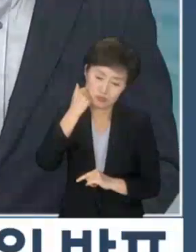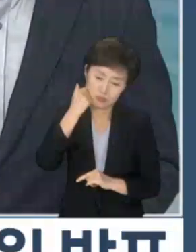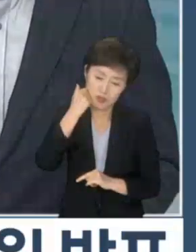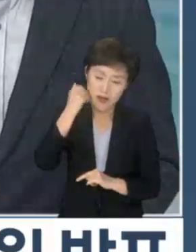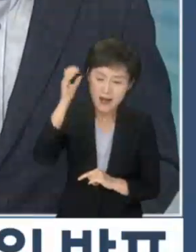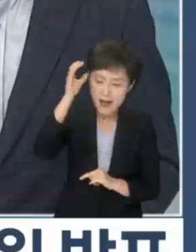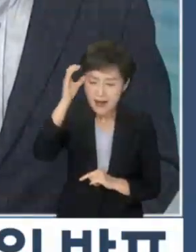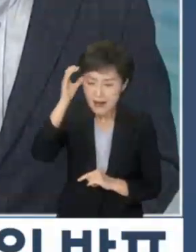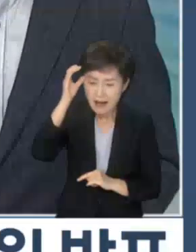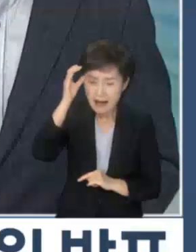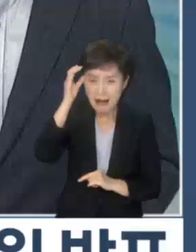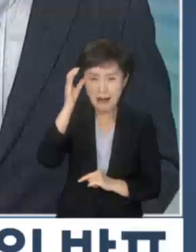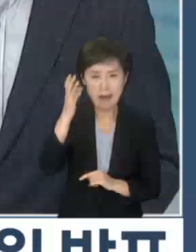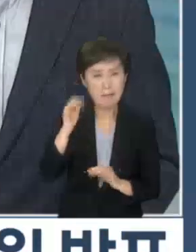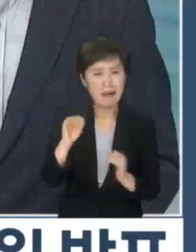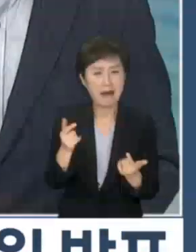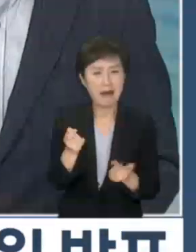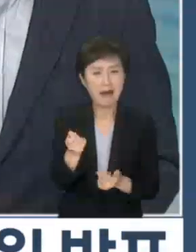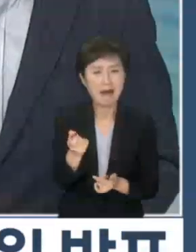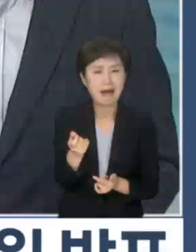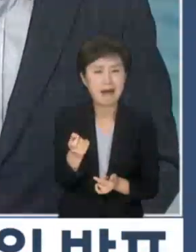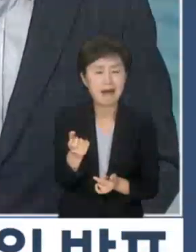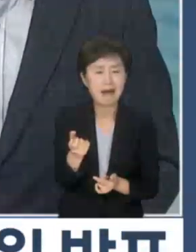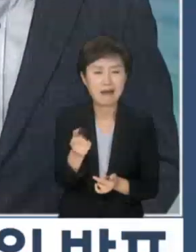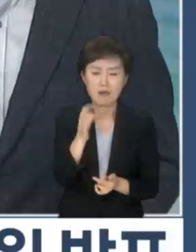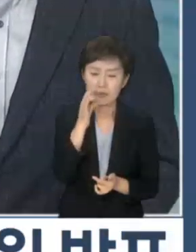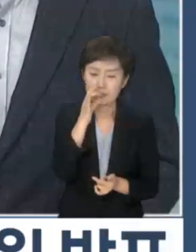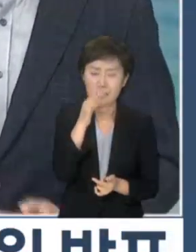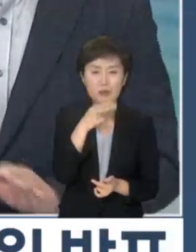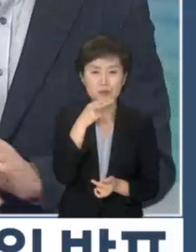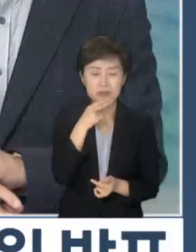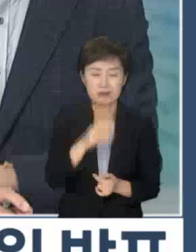되어야 궁금한데 별로 기대를 하는 분이 없어 보입니다.